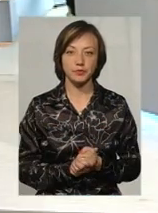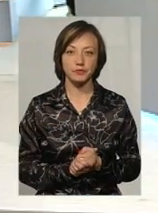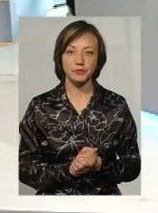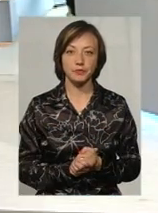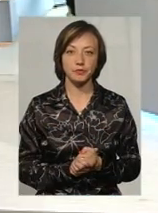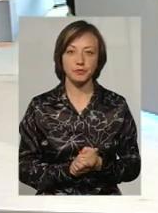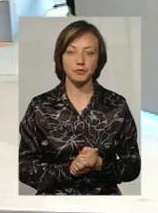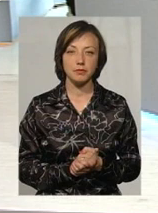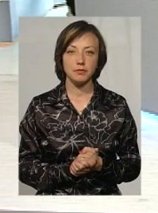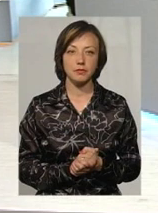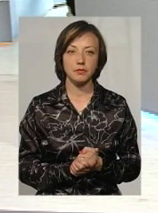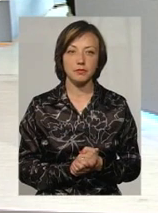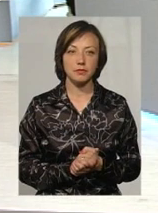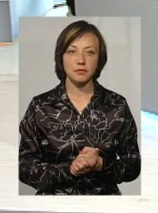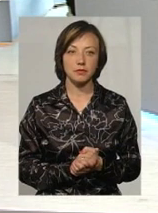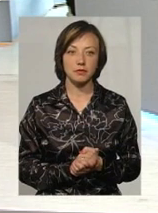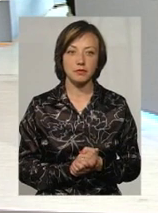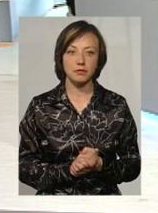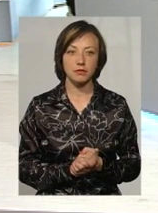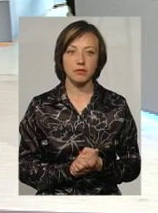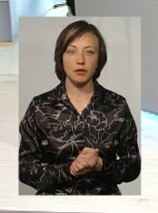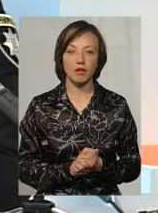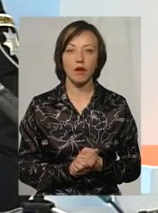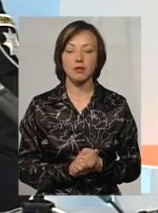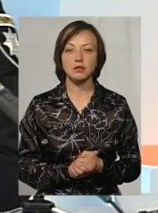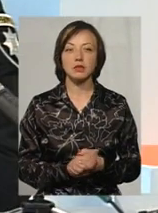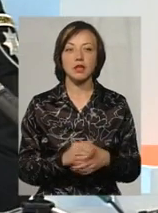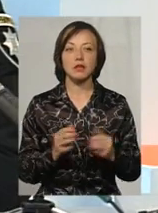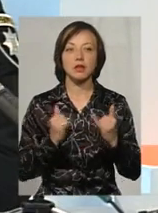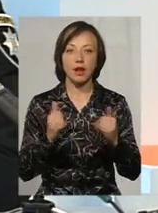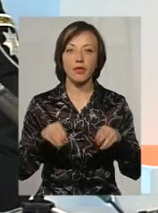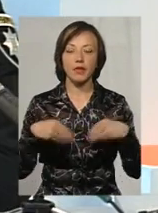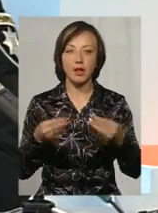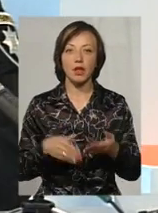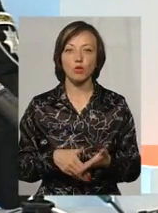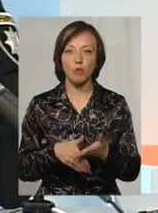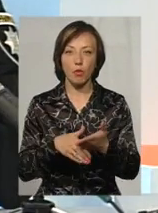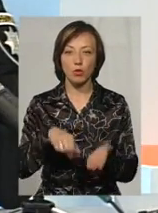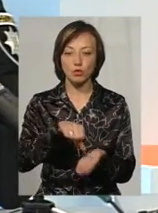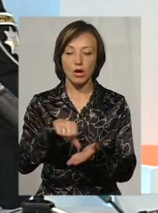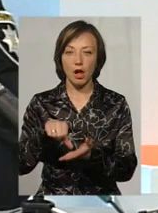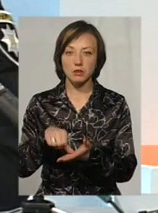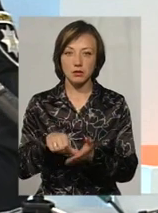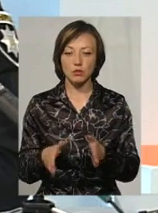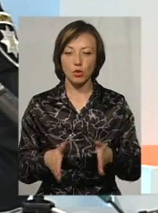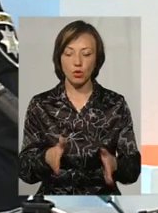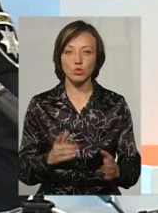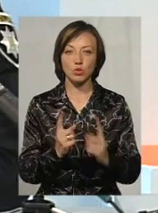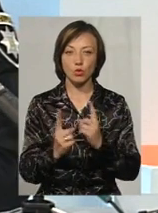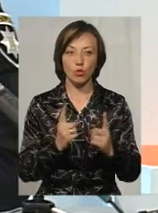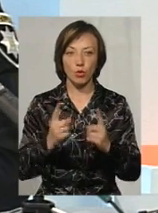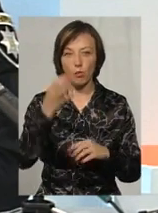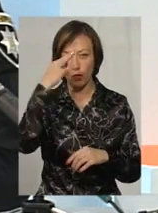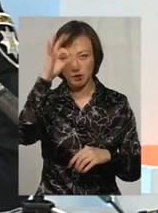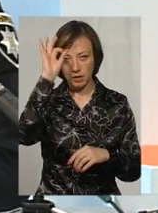Далі. Влучення свідків, як мінімум. Тут це, да, в будь-якому випадку, для надання допомоги учасникам дорожнього руху, поліцейським,